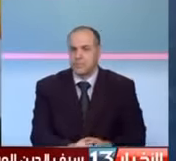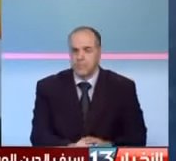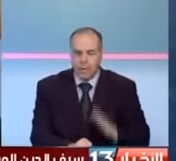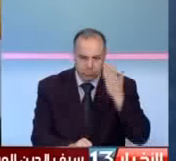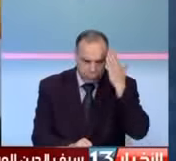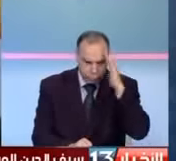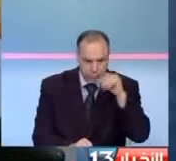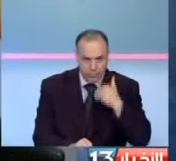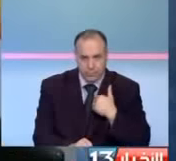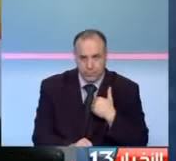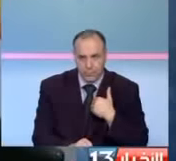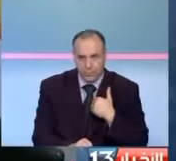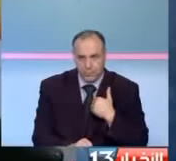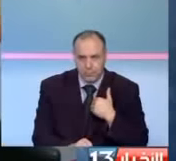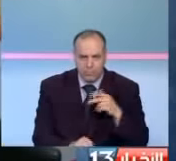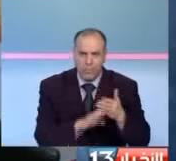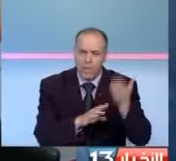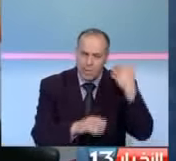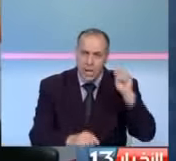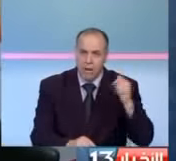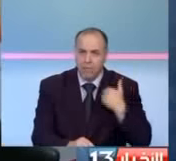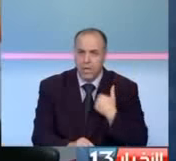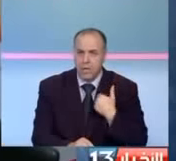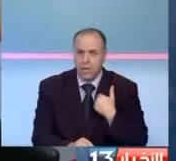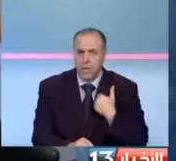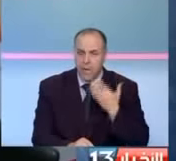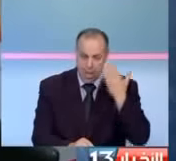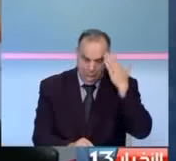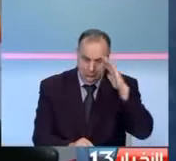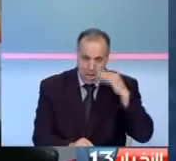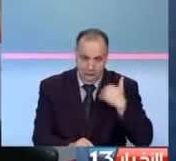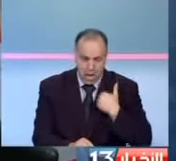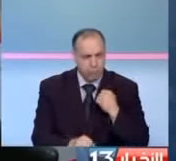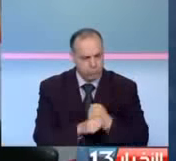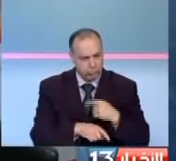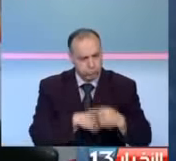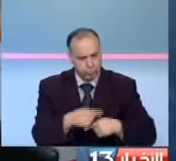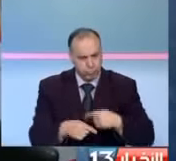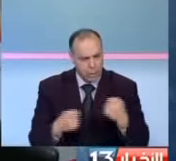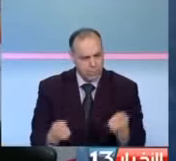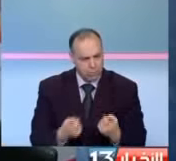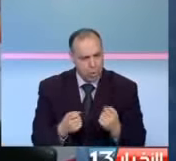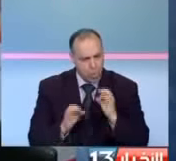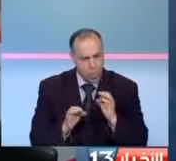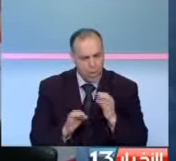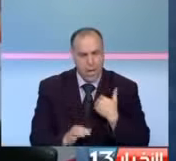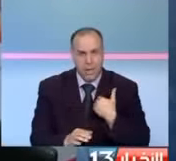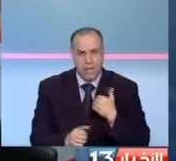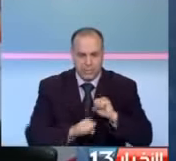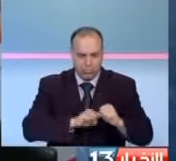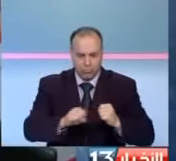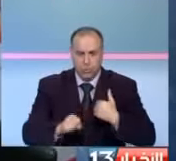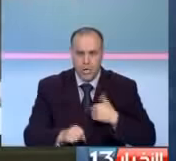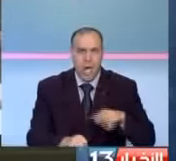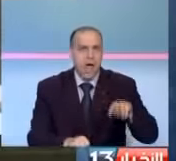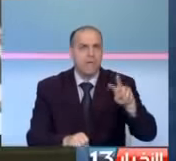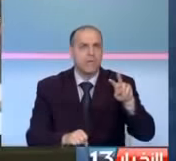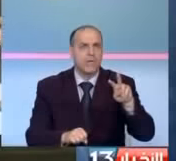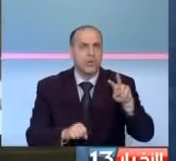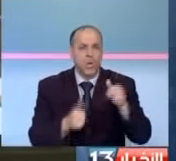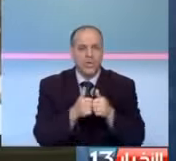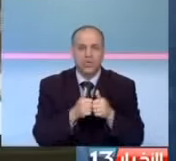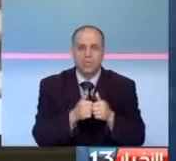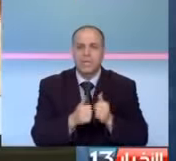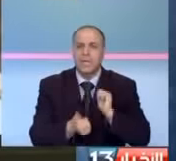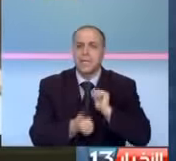احنا نعرفوه من قبل، مي احنا ولينا معناتها نمارسوا فيه من ديبو 2011.